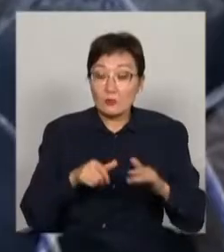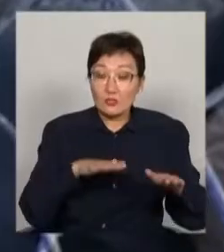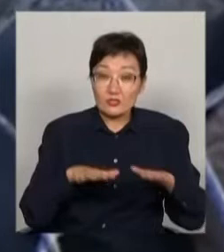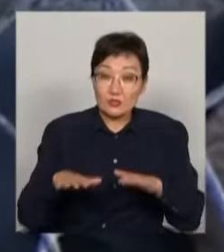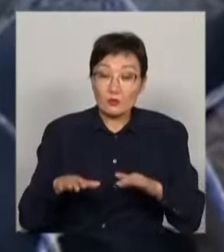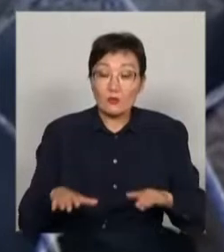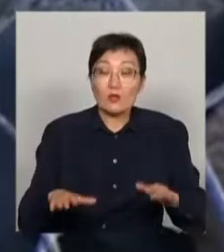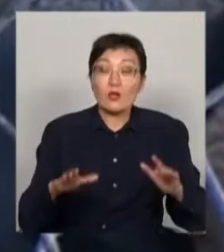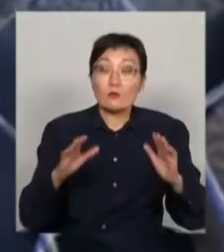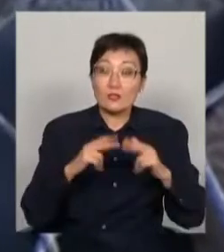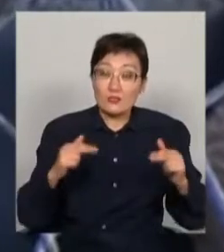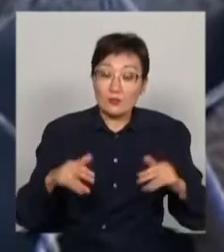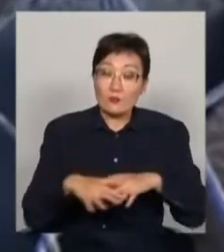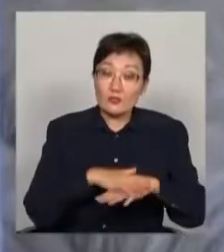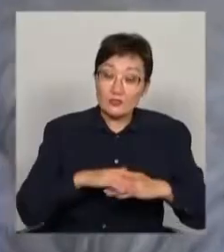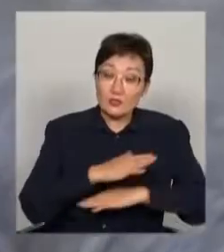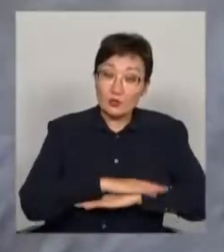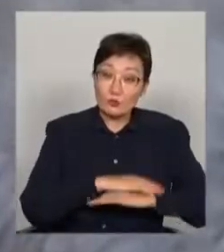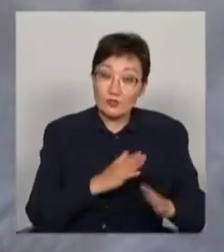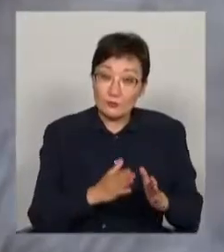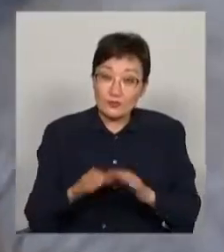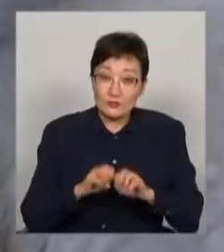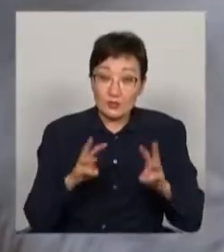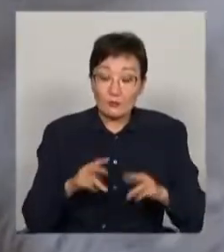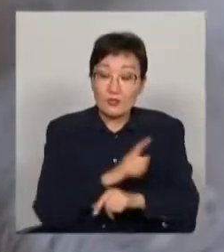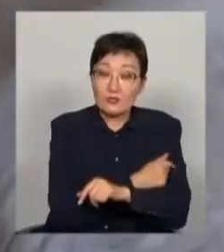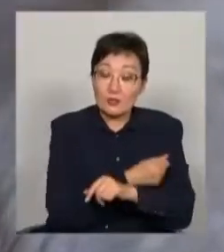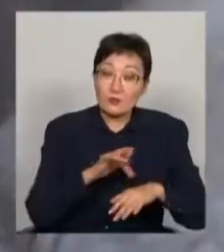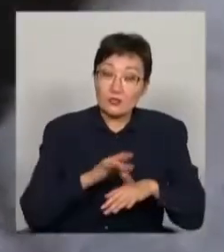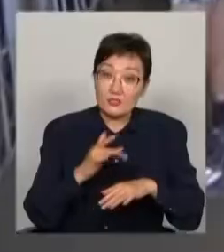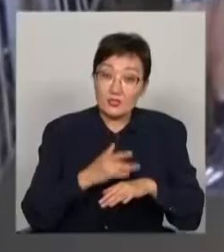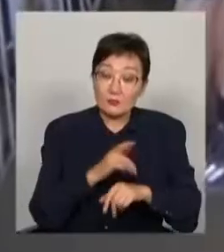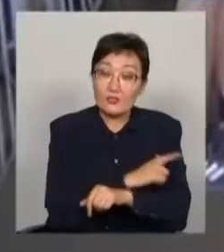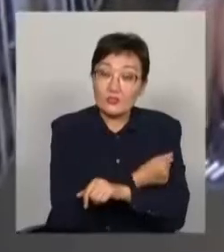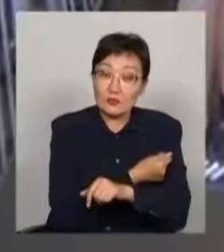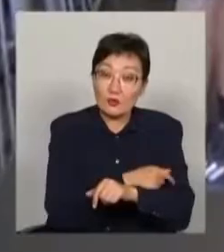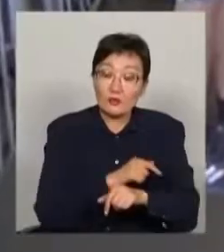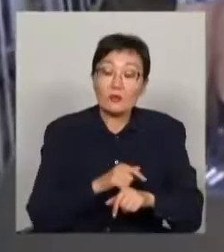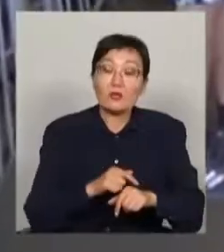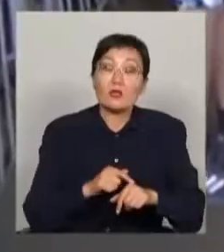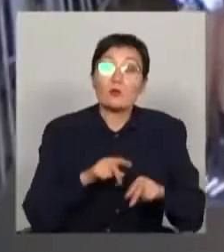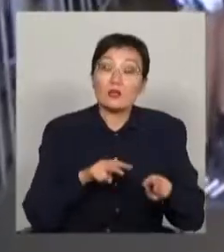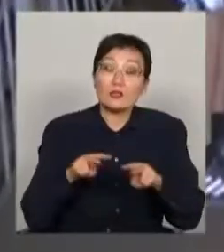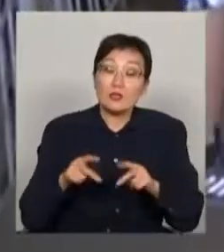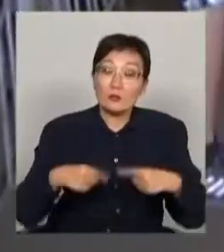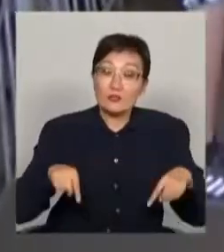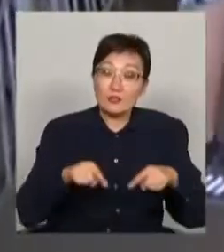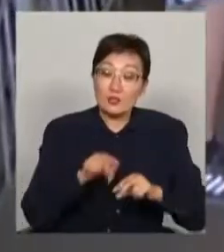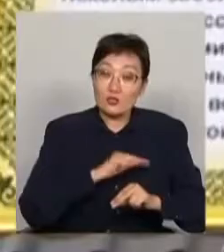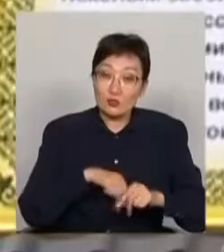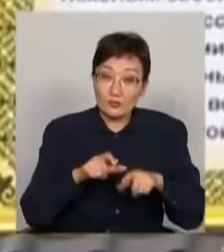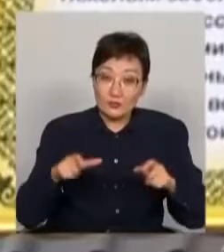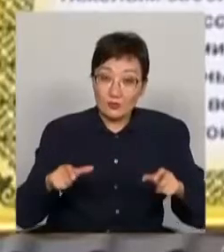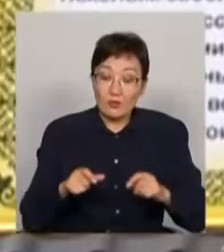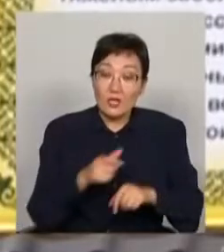мен мешіттерде қоғамдық тәртіпті қамтамасыз ету үшін ветеринарлық қызмет пен санитарлық эпидемиологиялық бақылау органдары